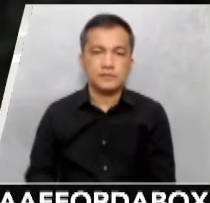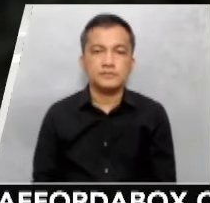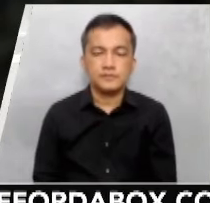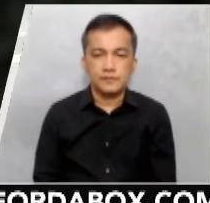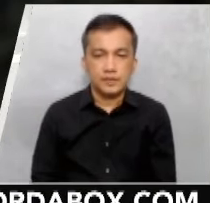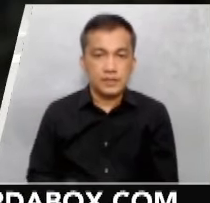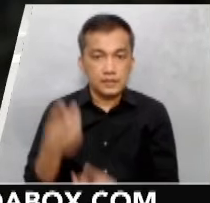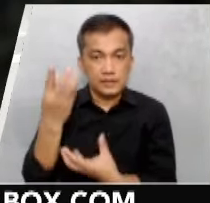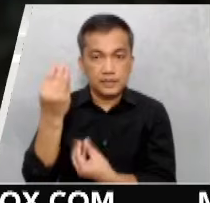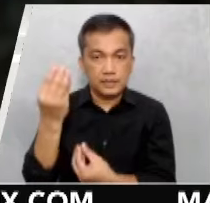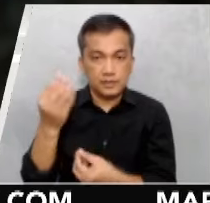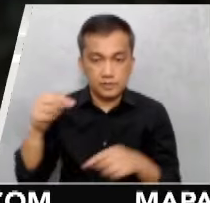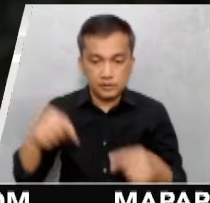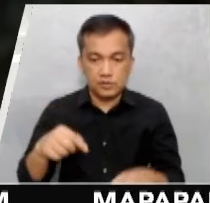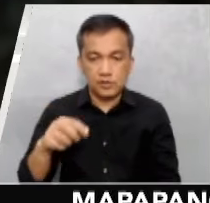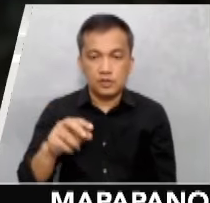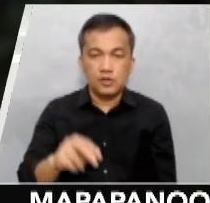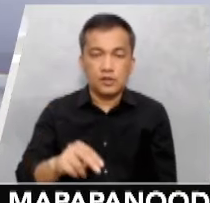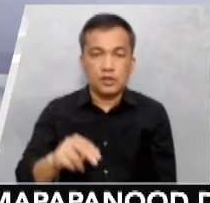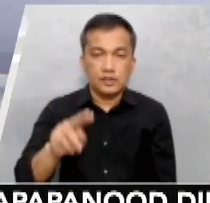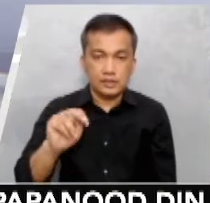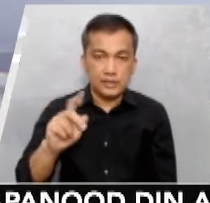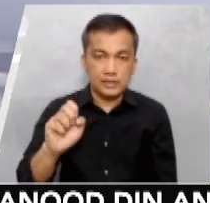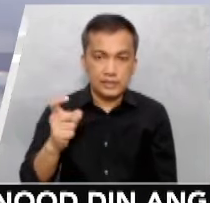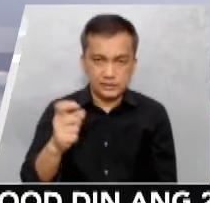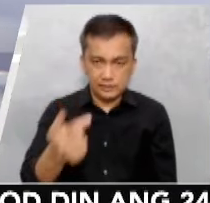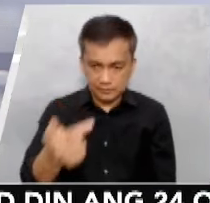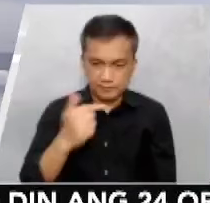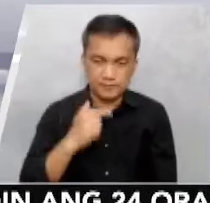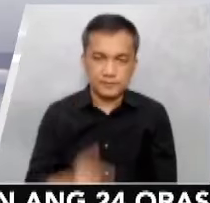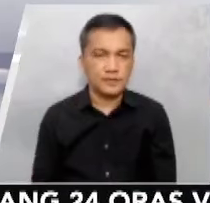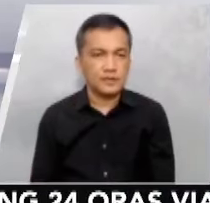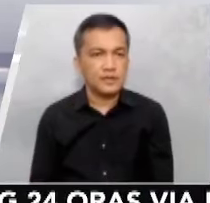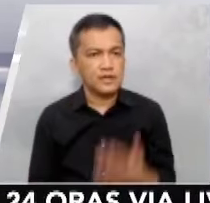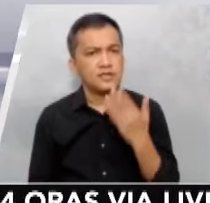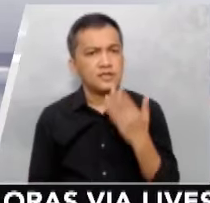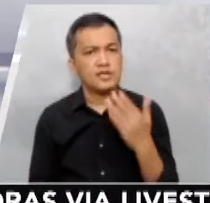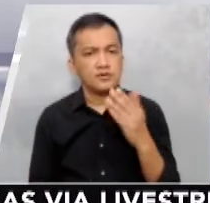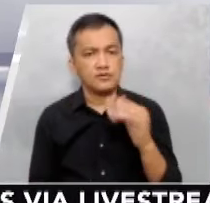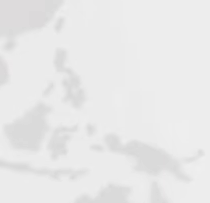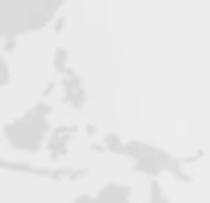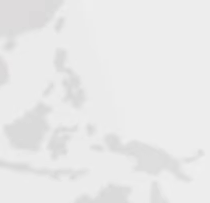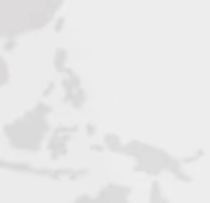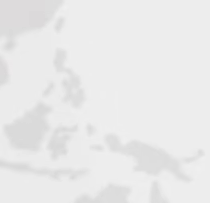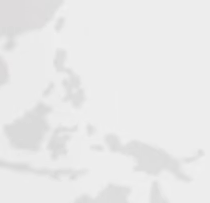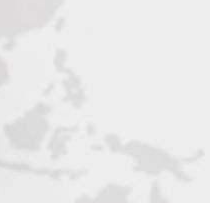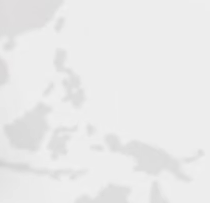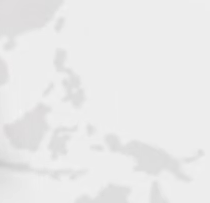North Luzon Expressway. Balik sa iyo, Ivan. Maraming salamat, Jamie Santos.